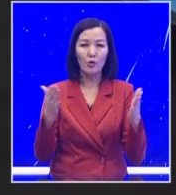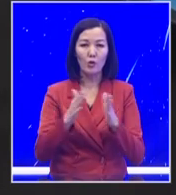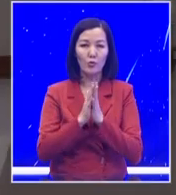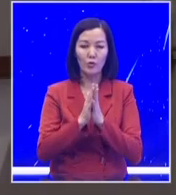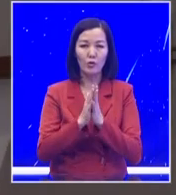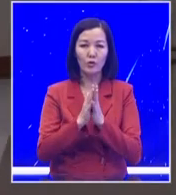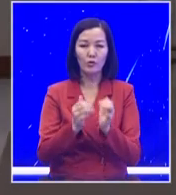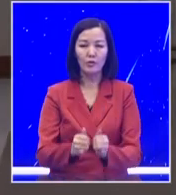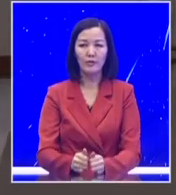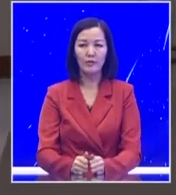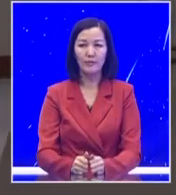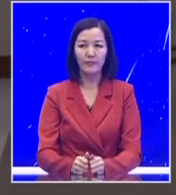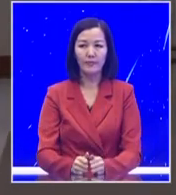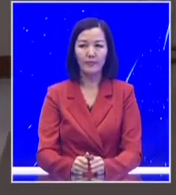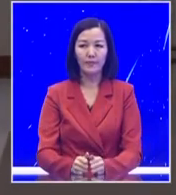келіпті.